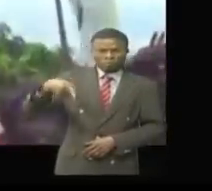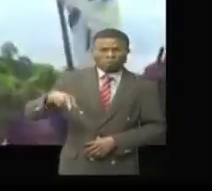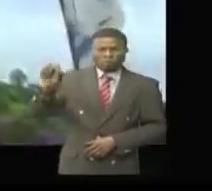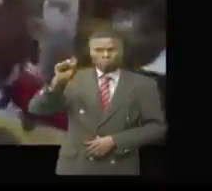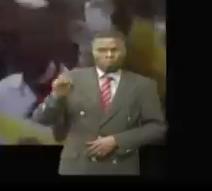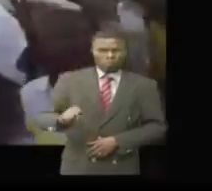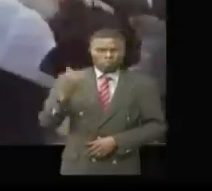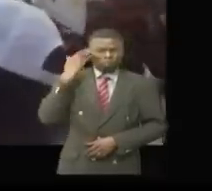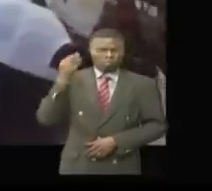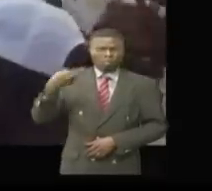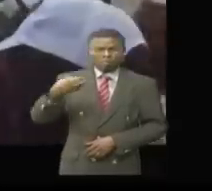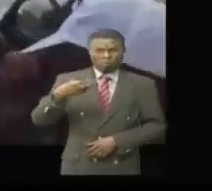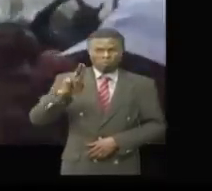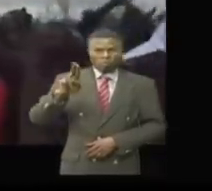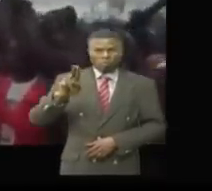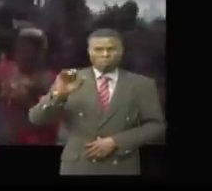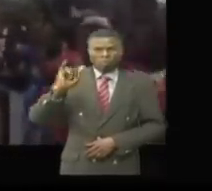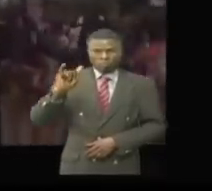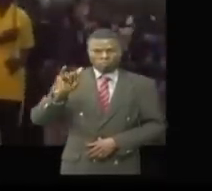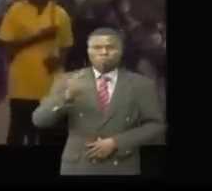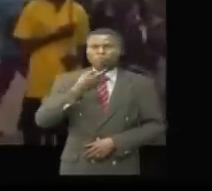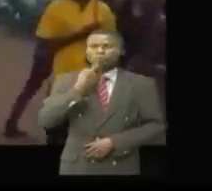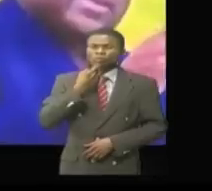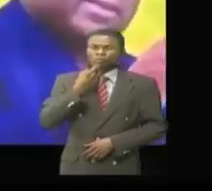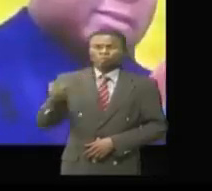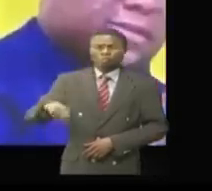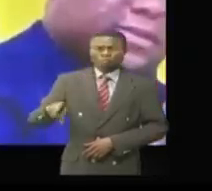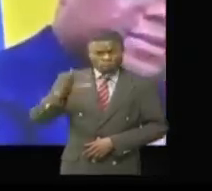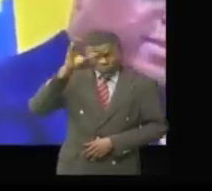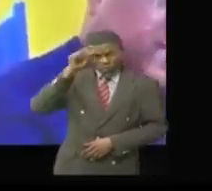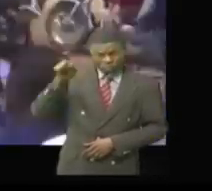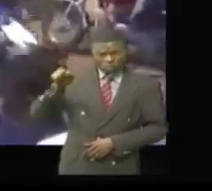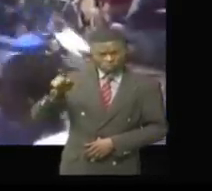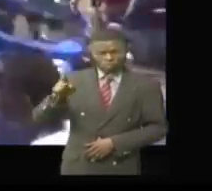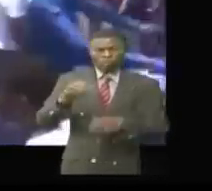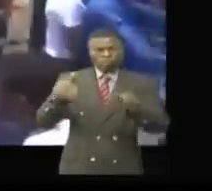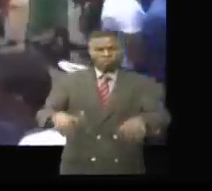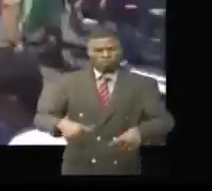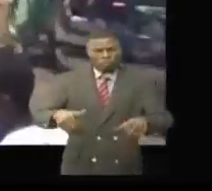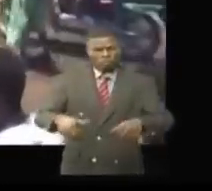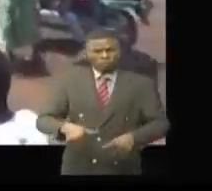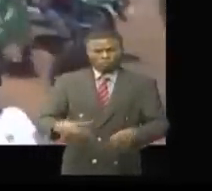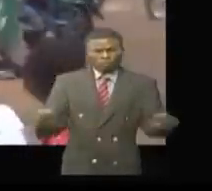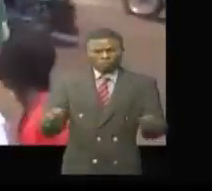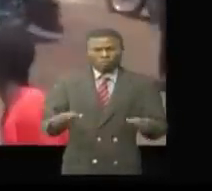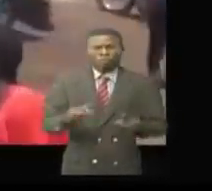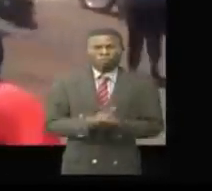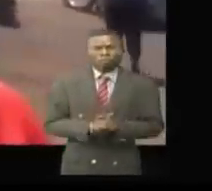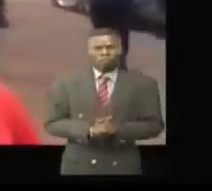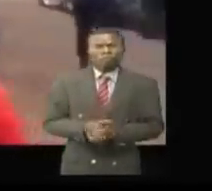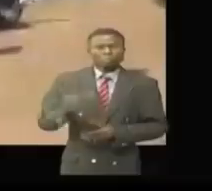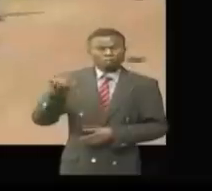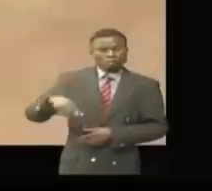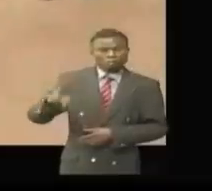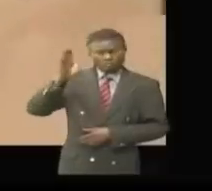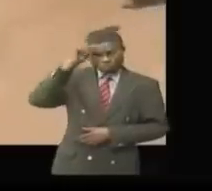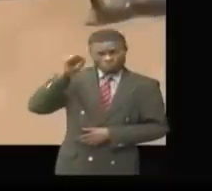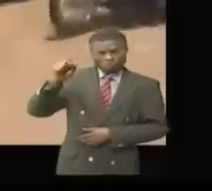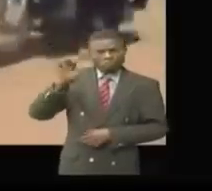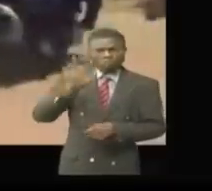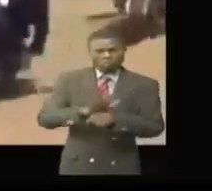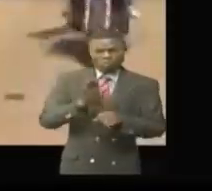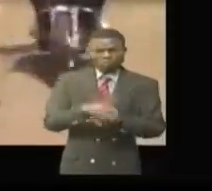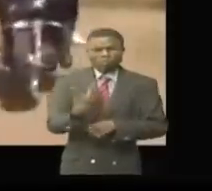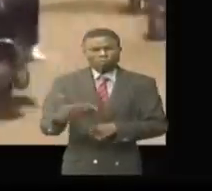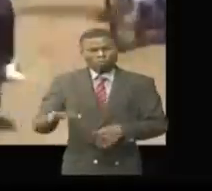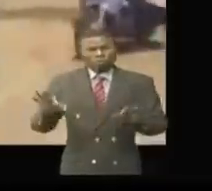Guy Bompaté a mis en exergue l'histoire de la province des Maïndombe et de l'agriculture, car, dit-il, le Maïndombe dispose des potentiels qui